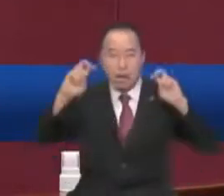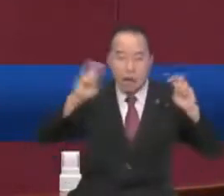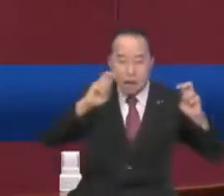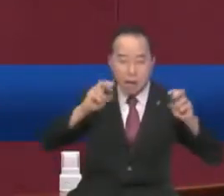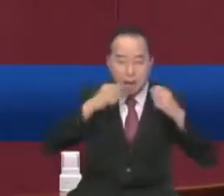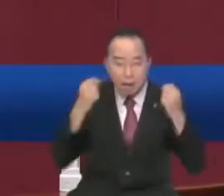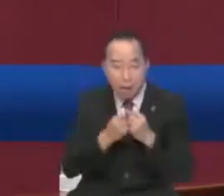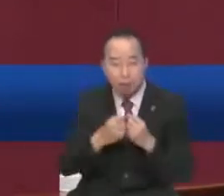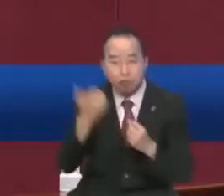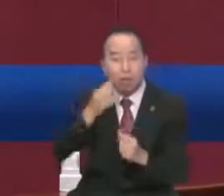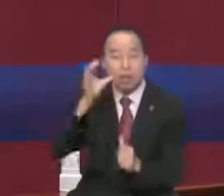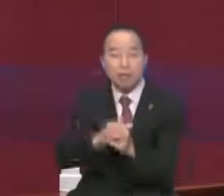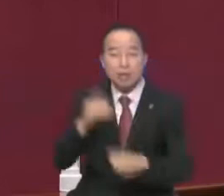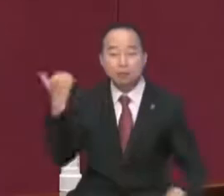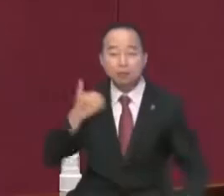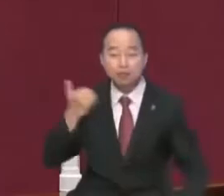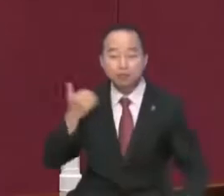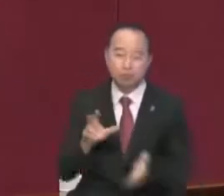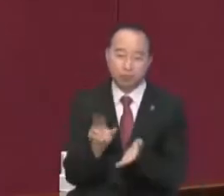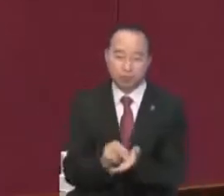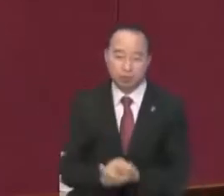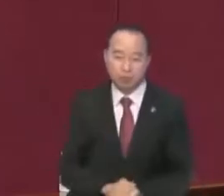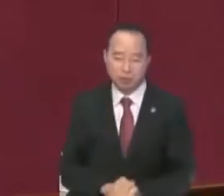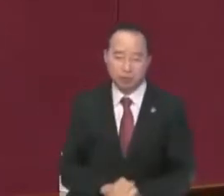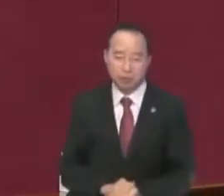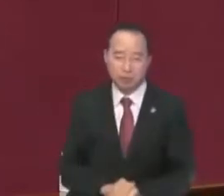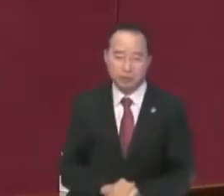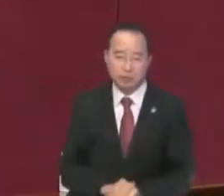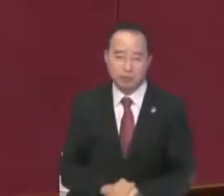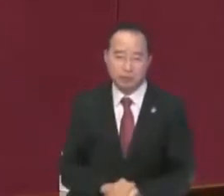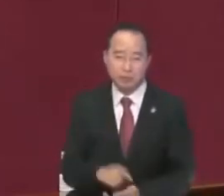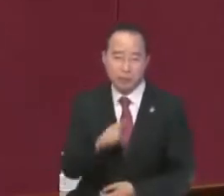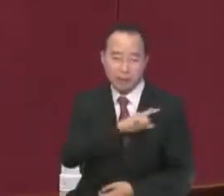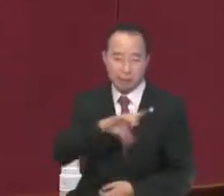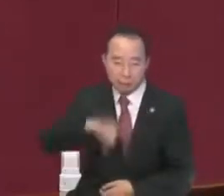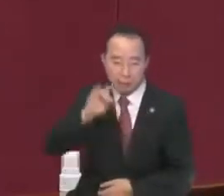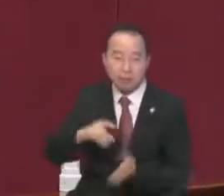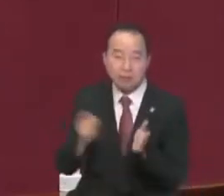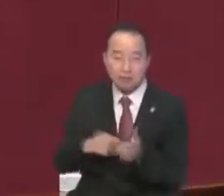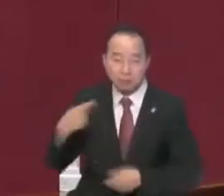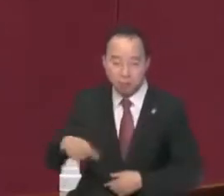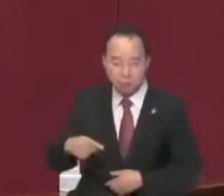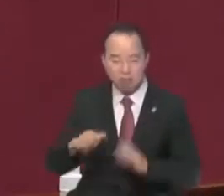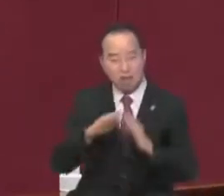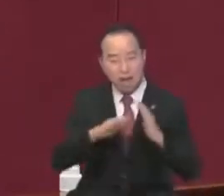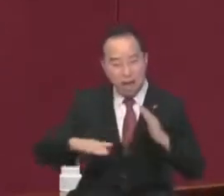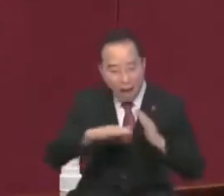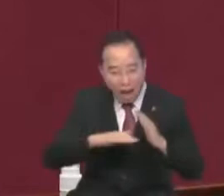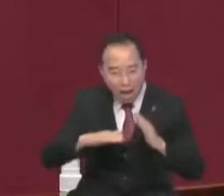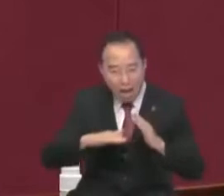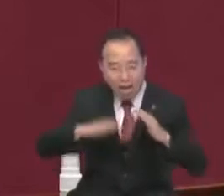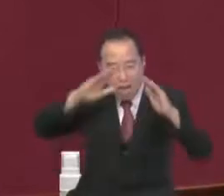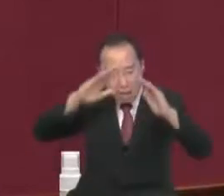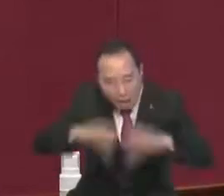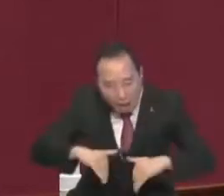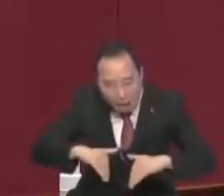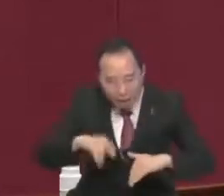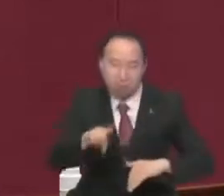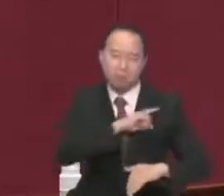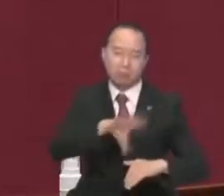것인가의 문제입니다. 가장 먼저 막아야 하는 것이 가계 파산 아닙니까, 여러분?